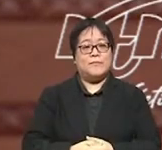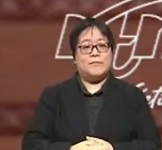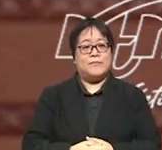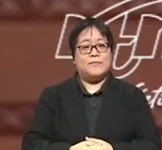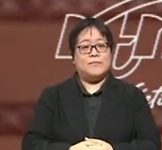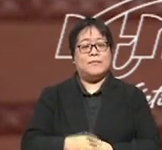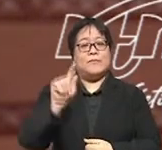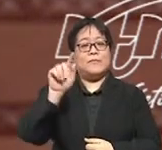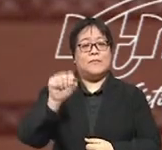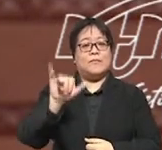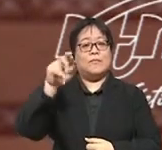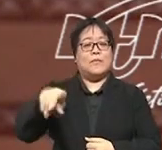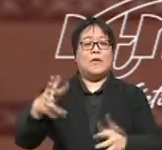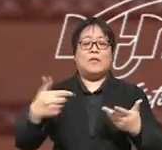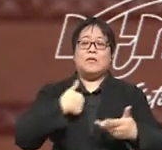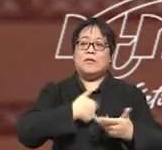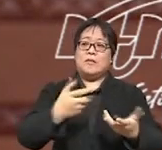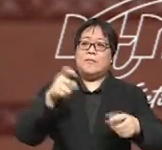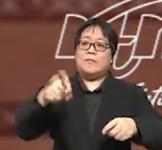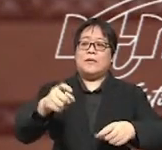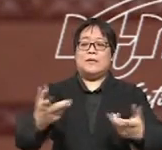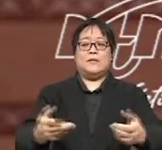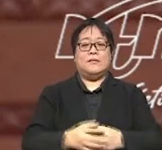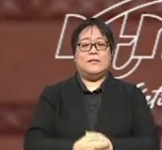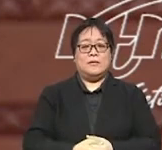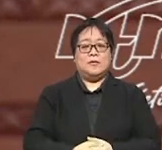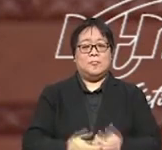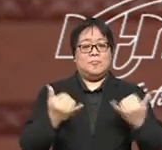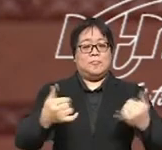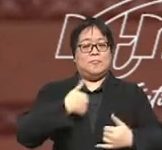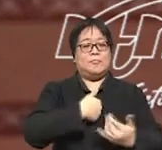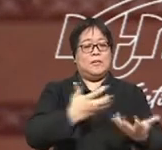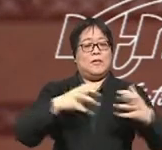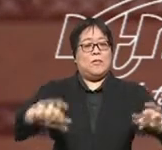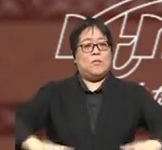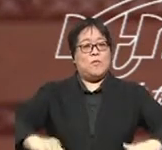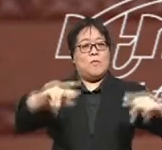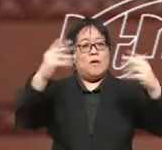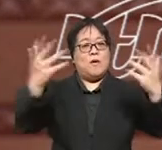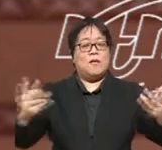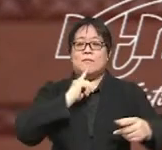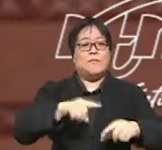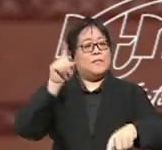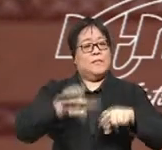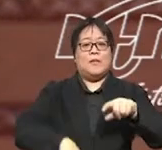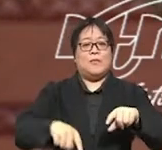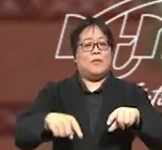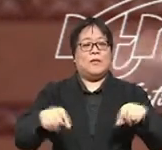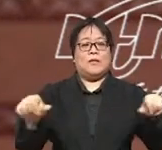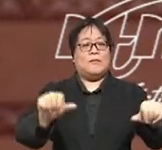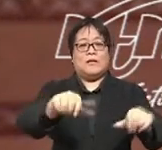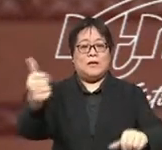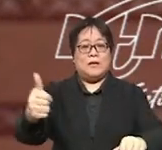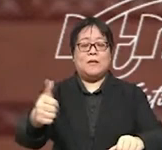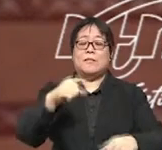kasih ditunggu bagaimana kita ndak memastikan bahwa sekarang ini kita enggak buat pemulihan sepatunya tak pelaku pemulihan pilih